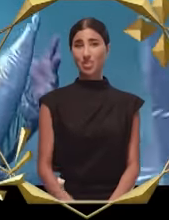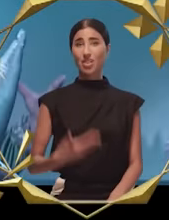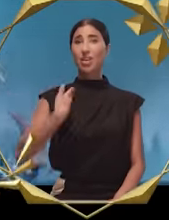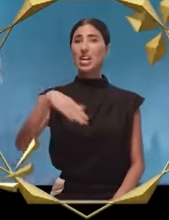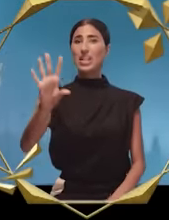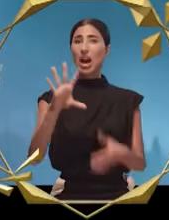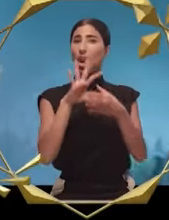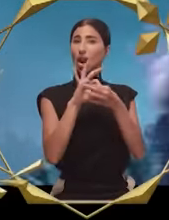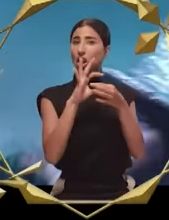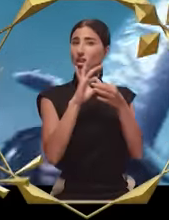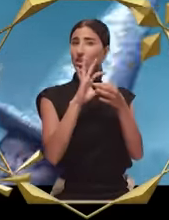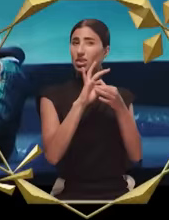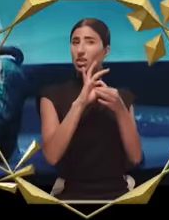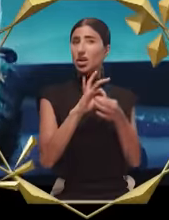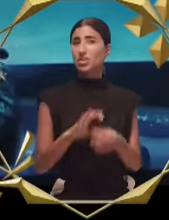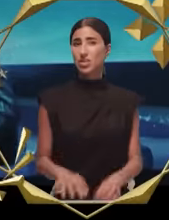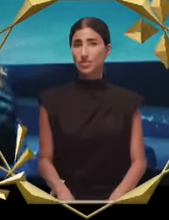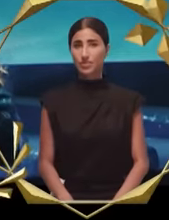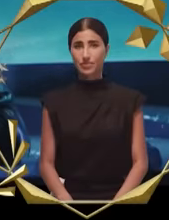تخلت ثقتي بنفسي عني